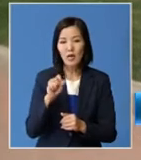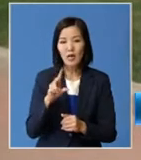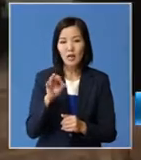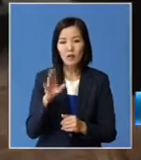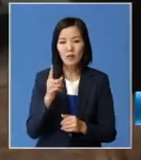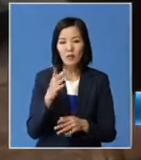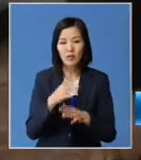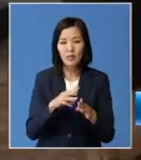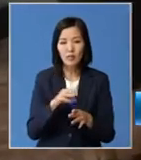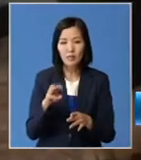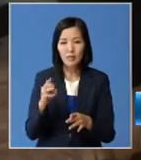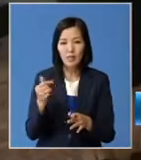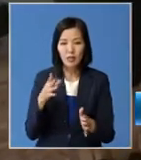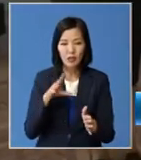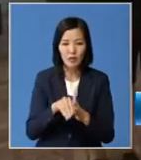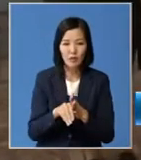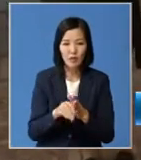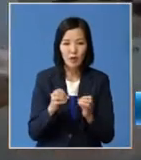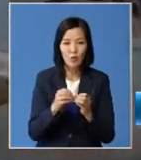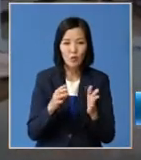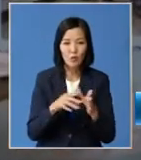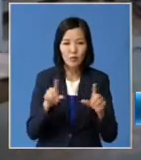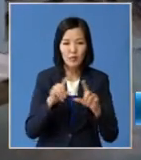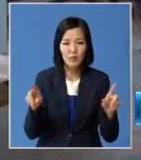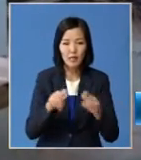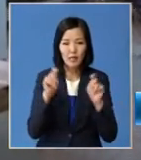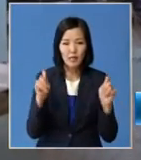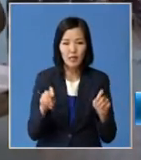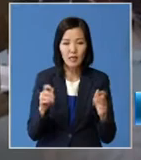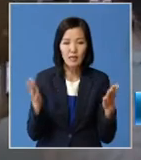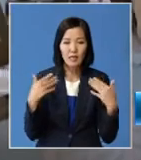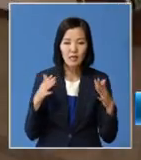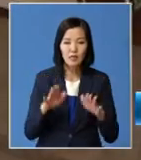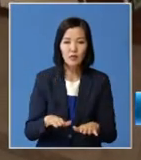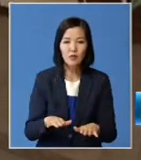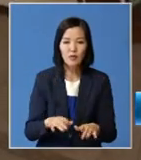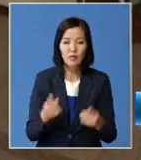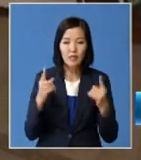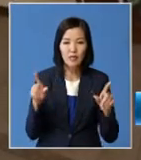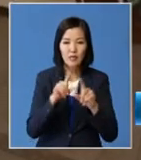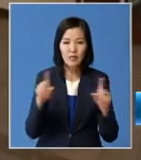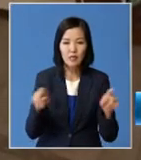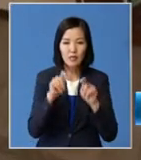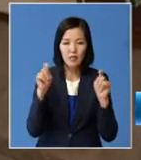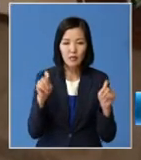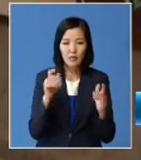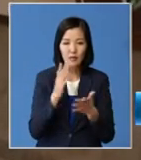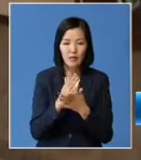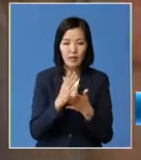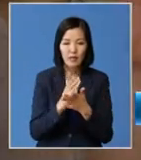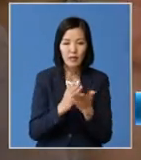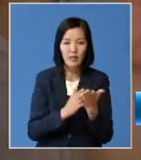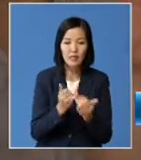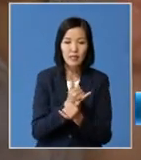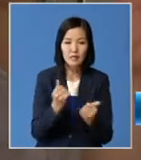миллиард теңге инвестиция тартылып, 19 нысан ашылды. Олардың қатарында демалыс орындары мен ірі кешендер бар. Мұндағы көрсетілетін қызмет